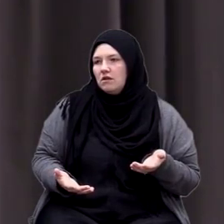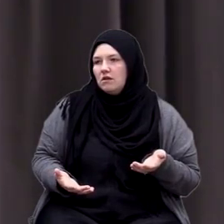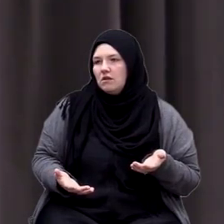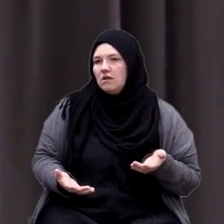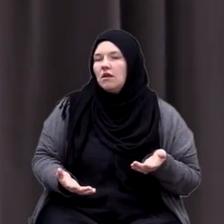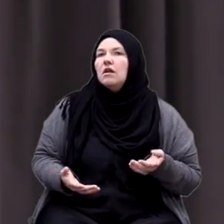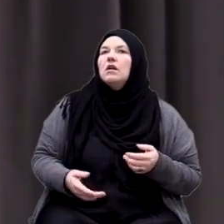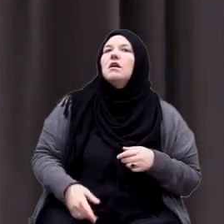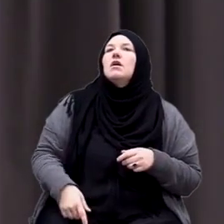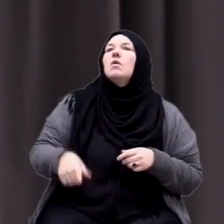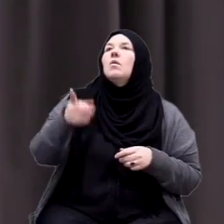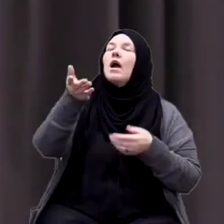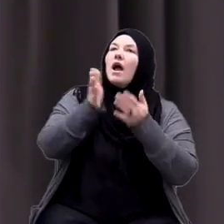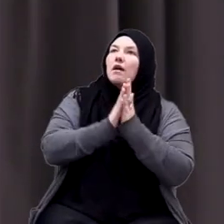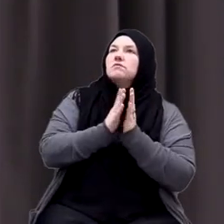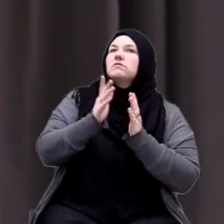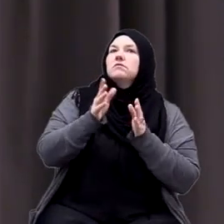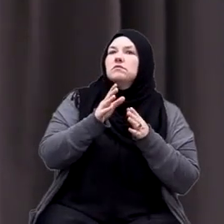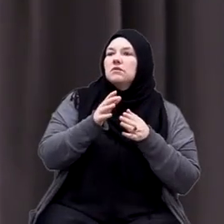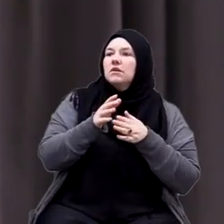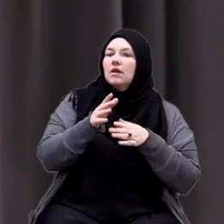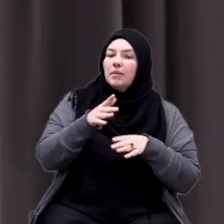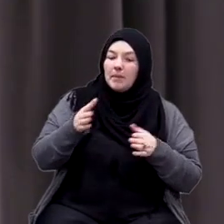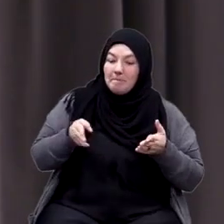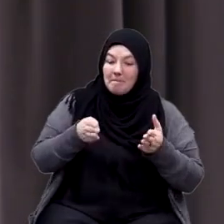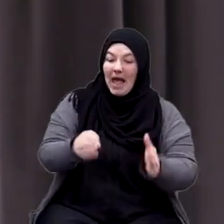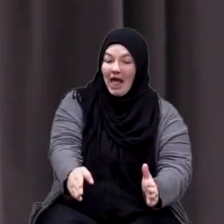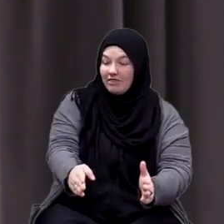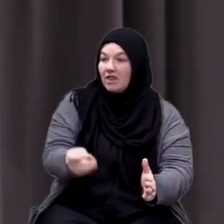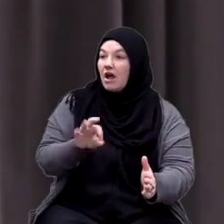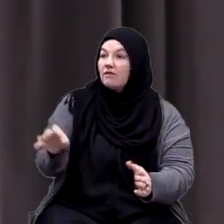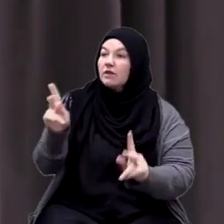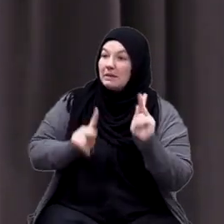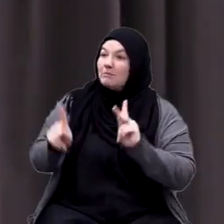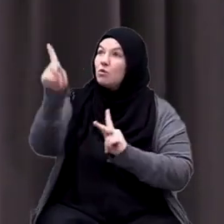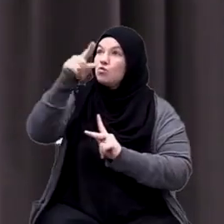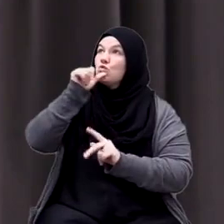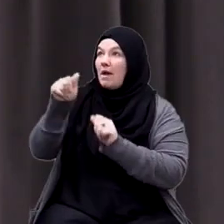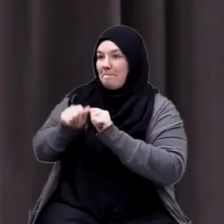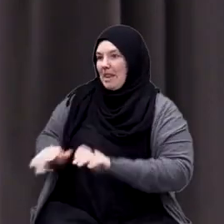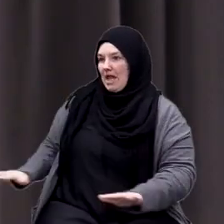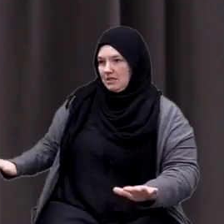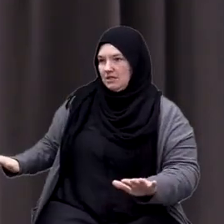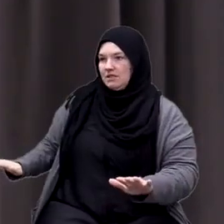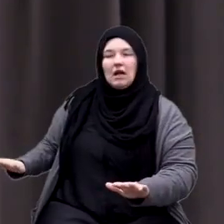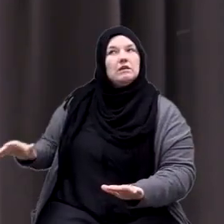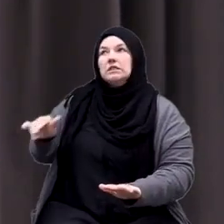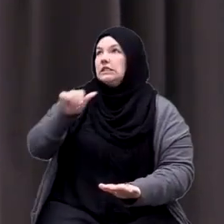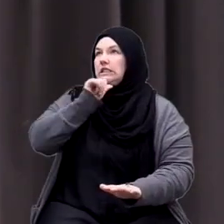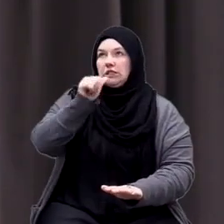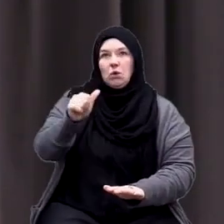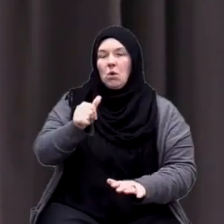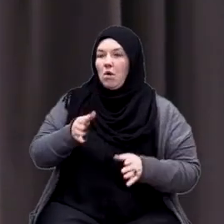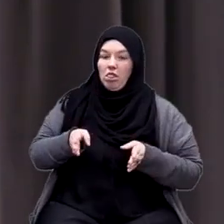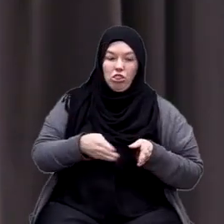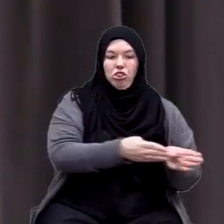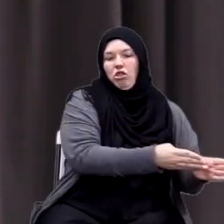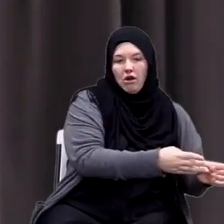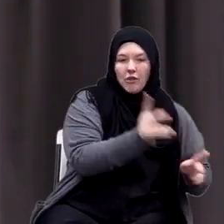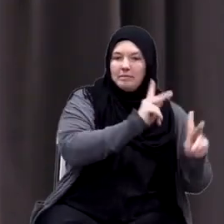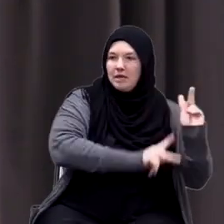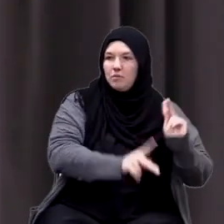al-ladhina an'amta alayhim, the path of those whom you have blessed. غير المغضوب